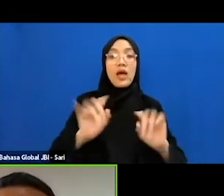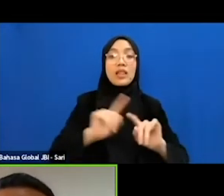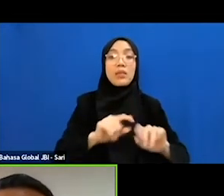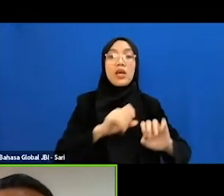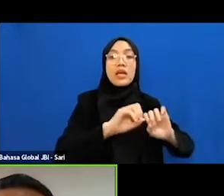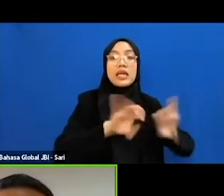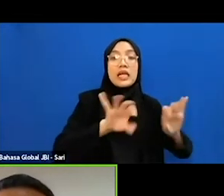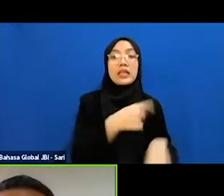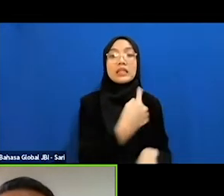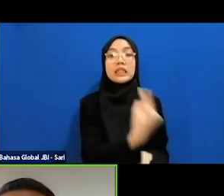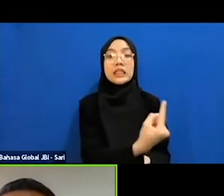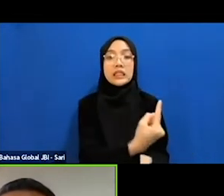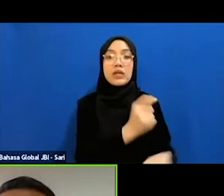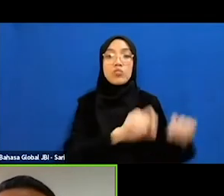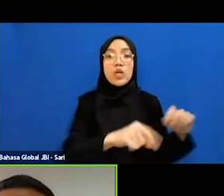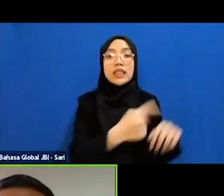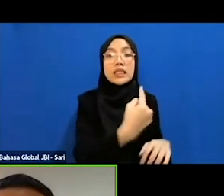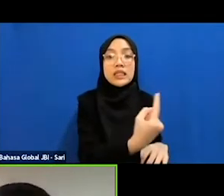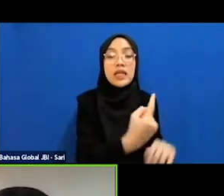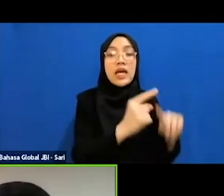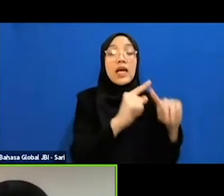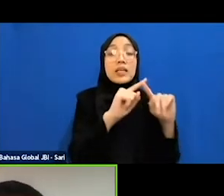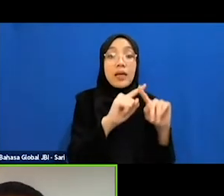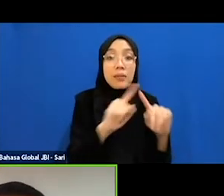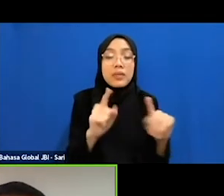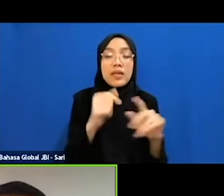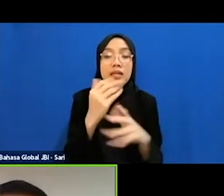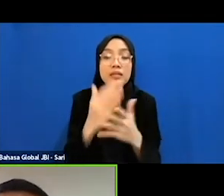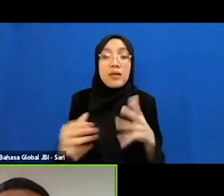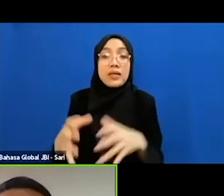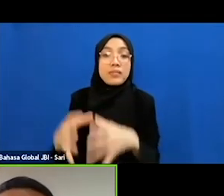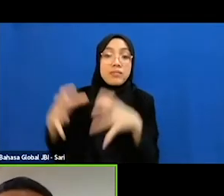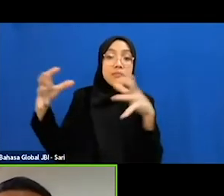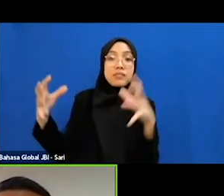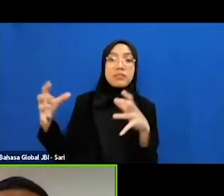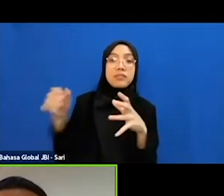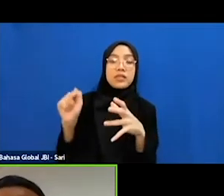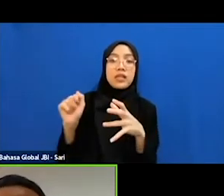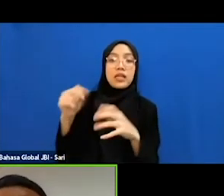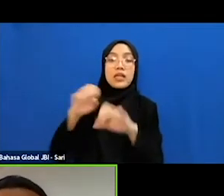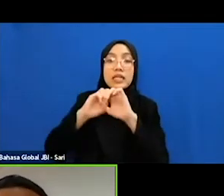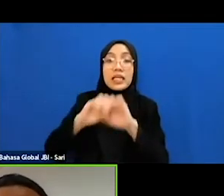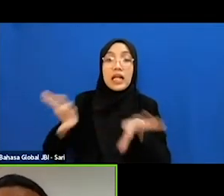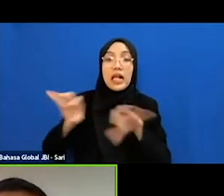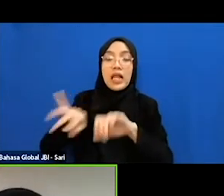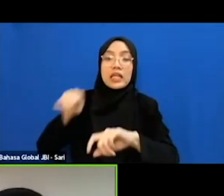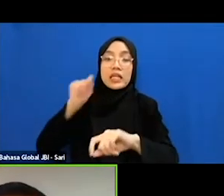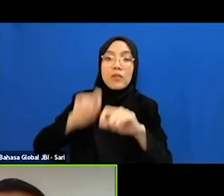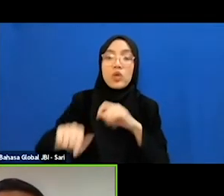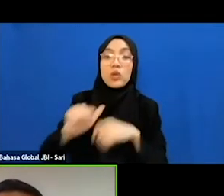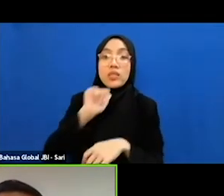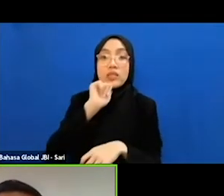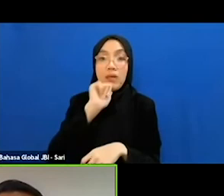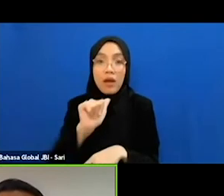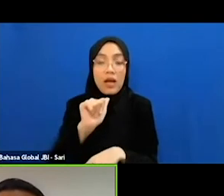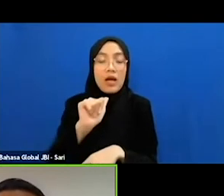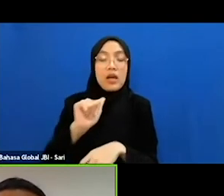buat sendiri tapi juga sebagian terbesar iklan itu dibuat oleh